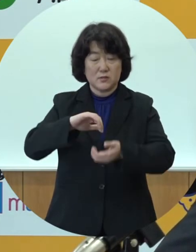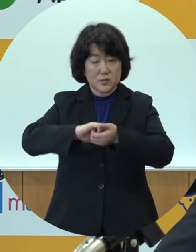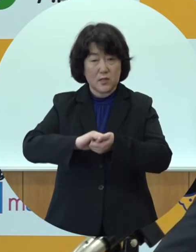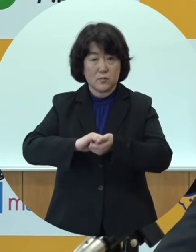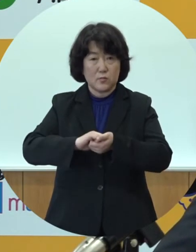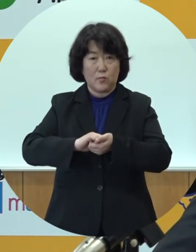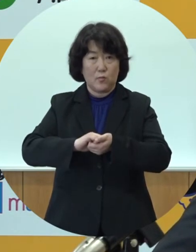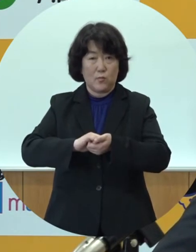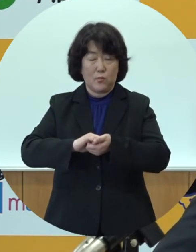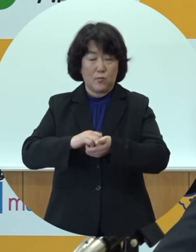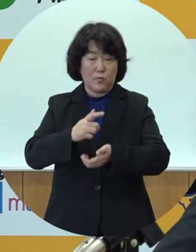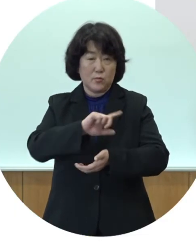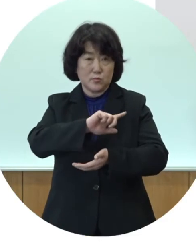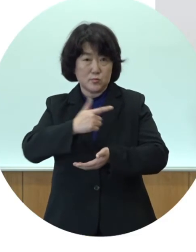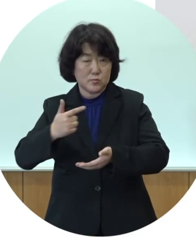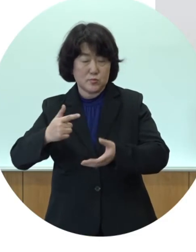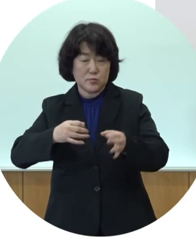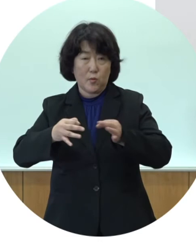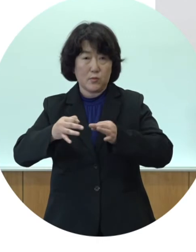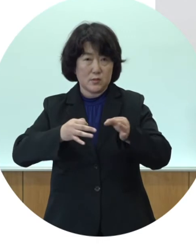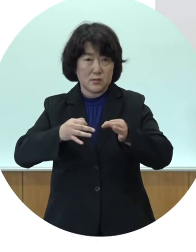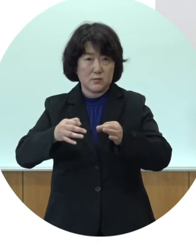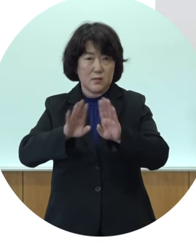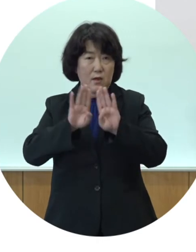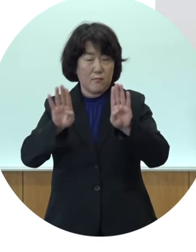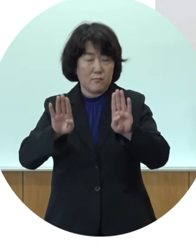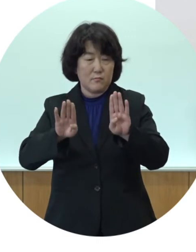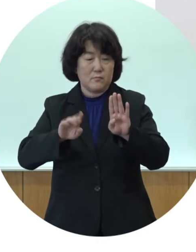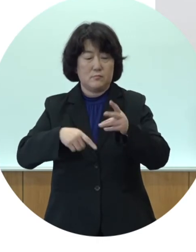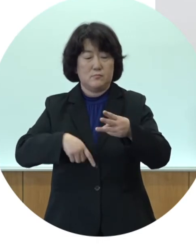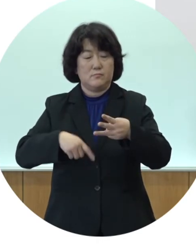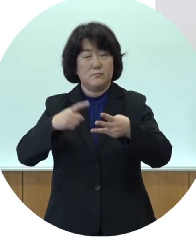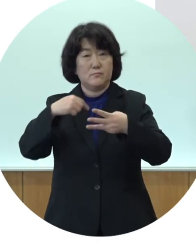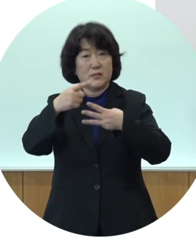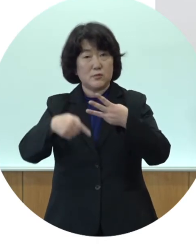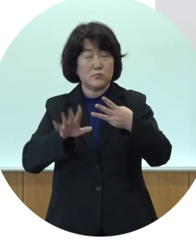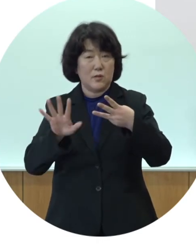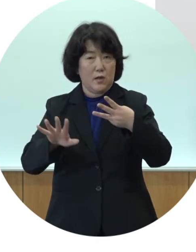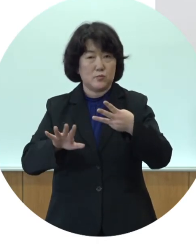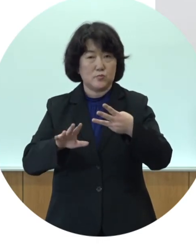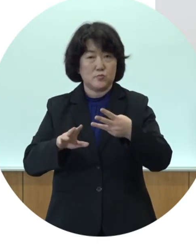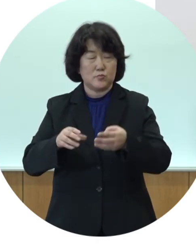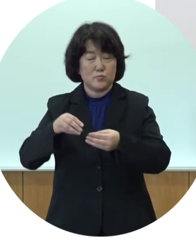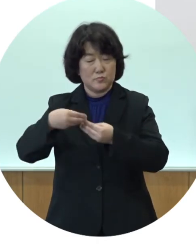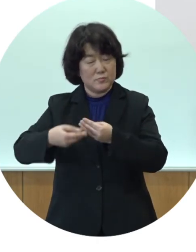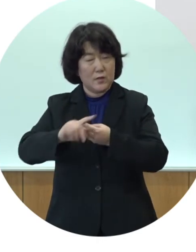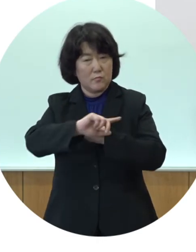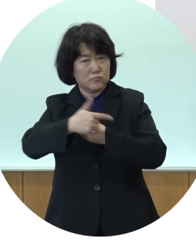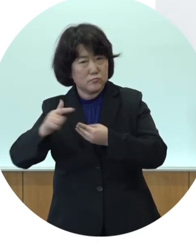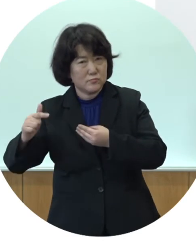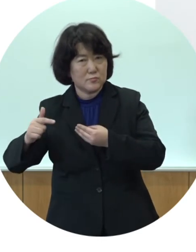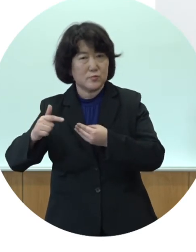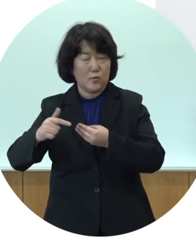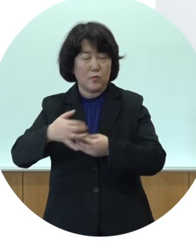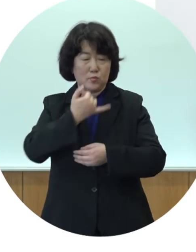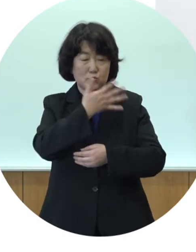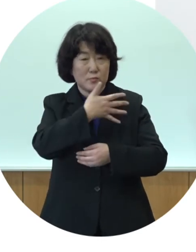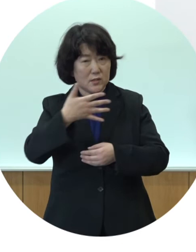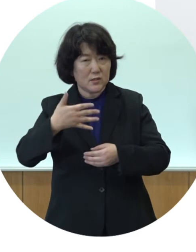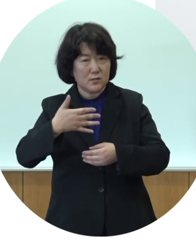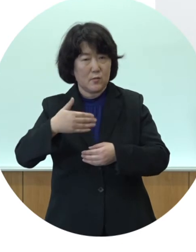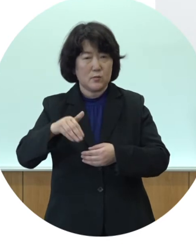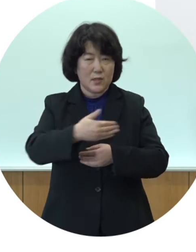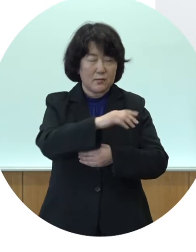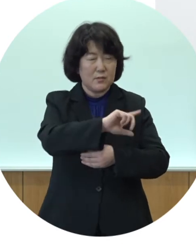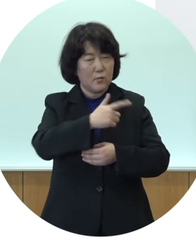売となります。全部で3種類ございますが、フルーツから瀬戸内の海の幸、そ